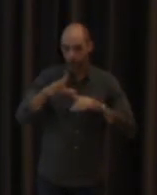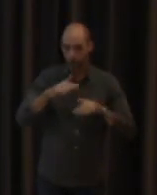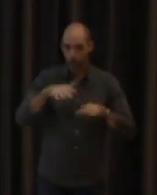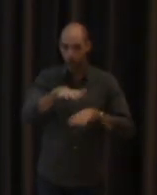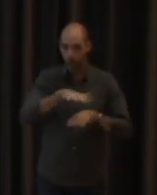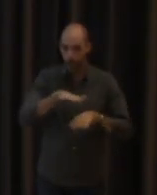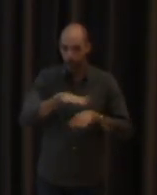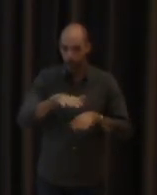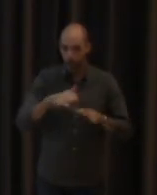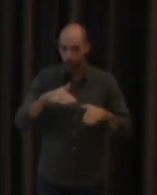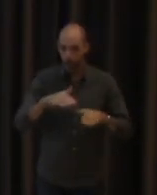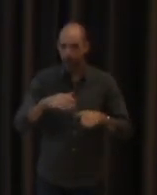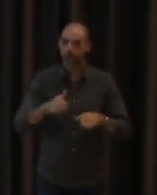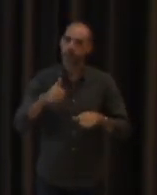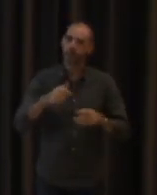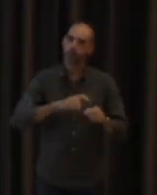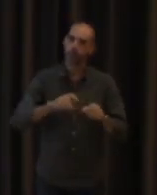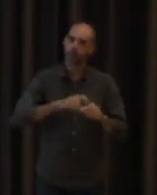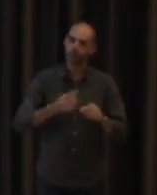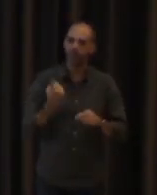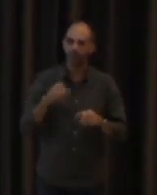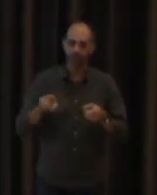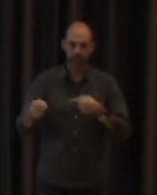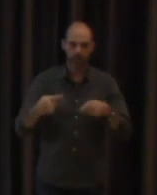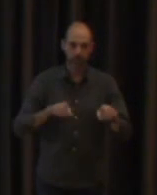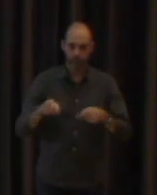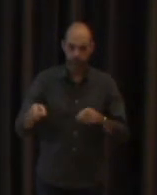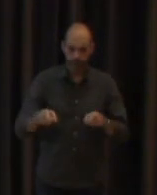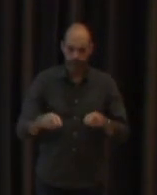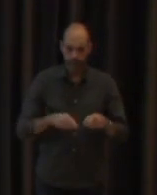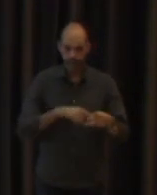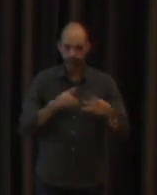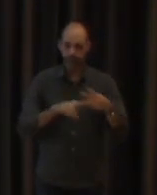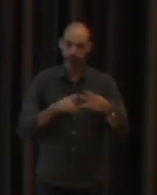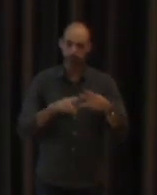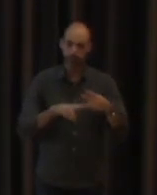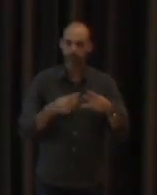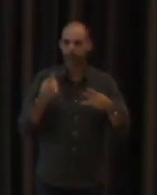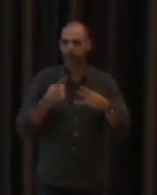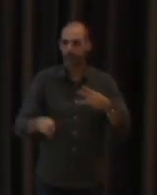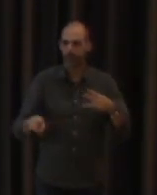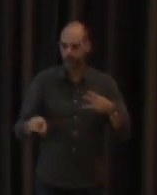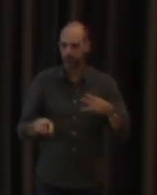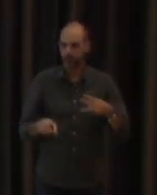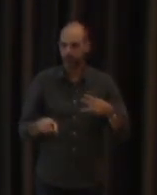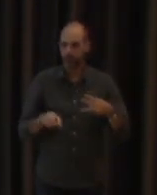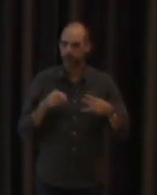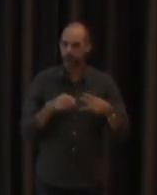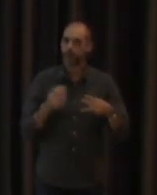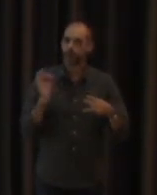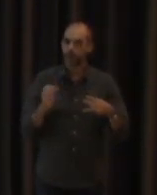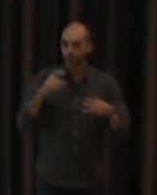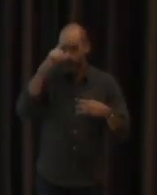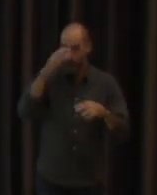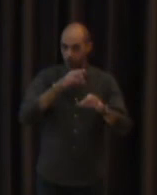pragmàtic, concretament de caràcter díctic. El tercer cas, en canvi, ja és diferent. Aquí, si el